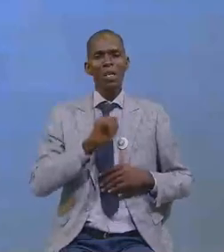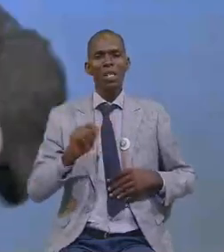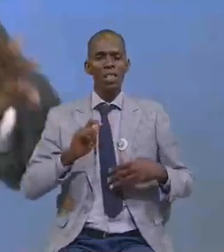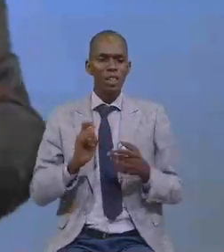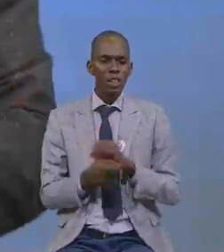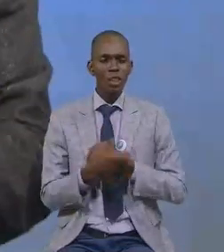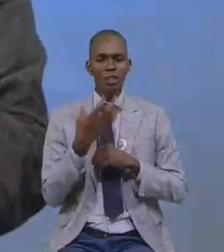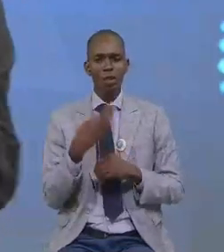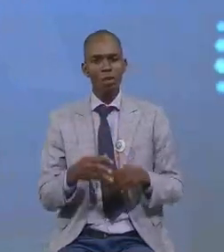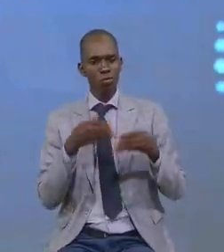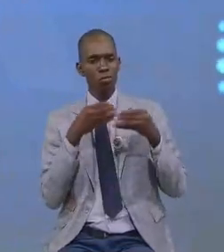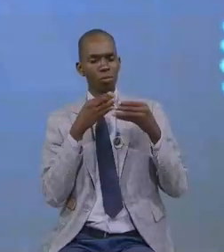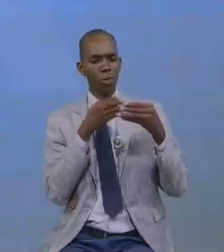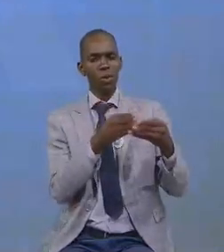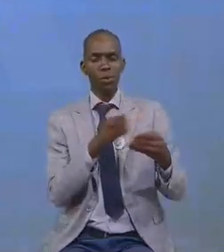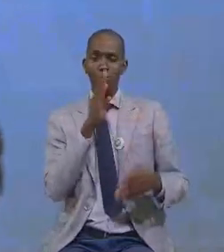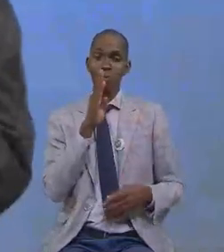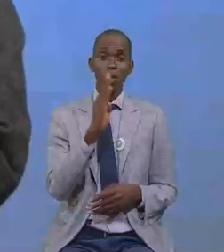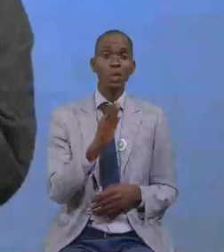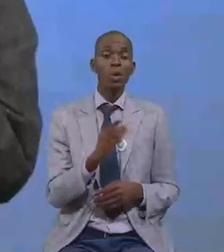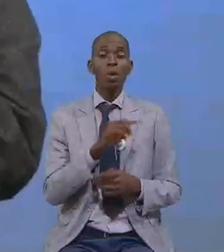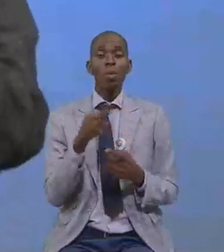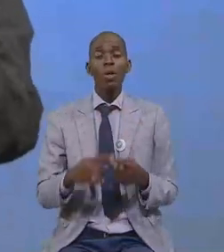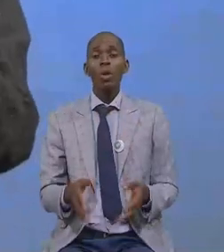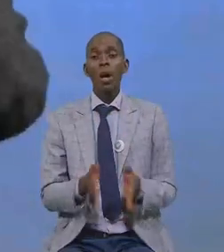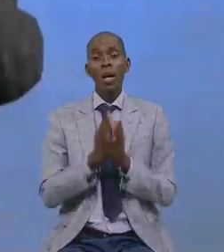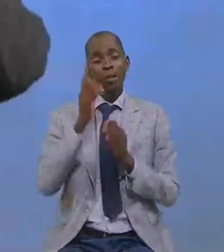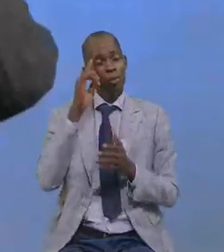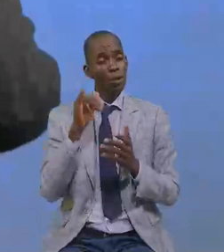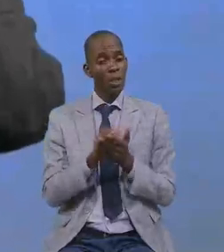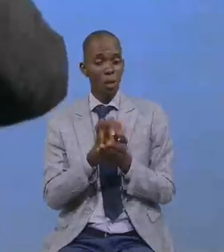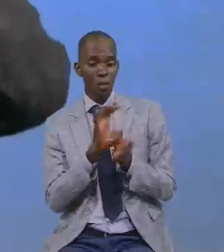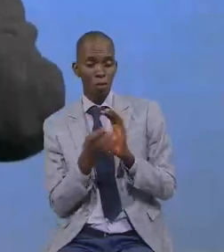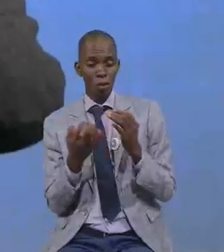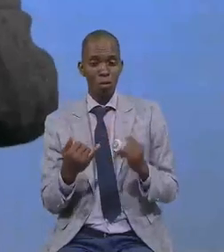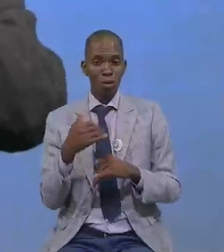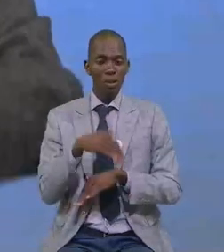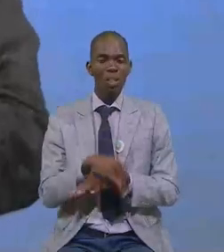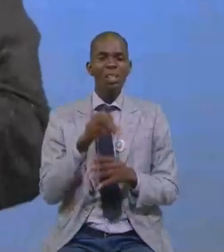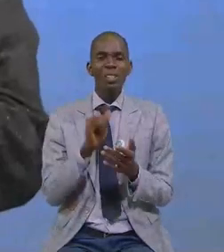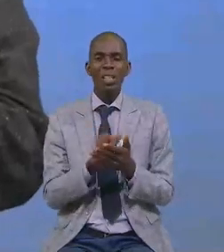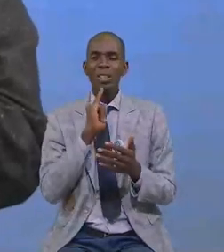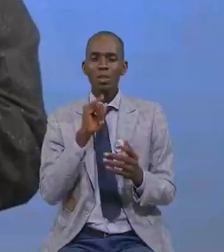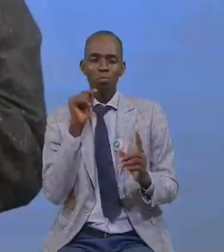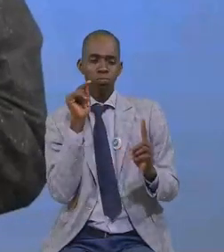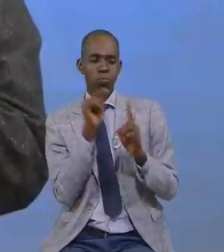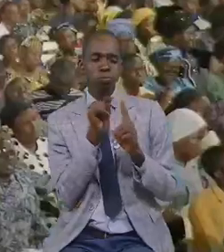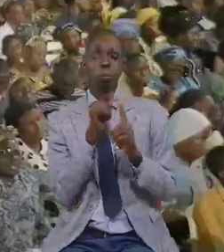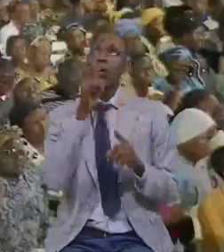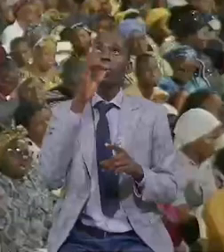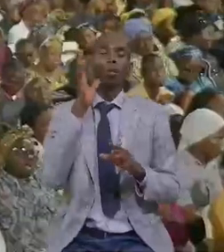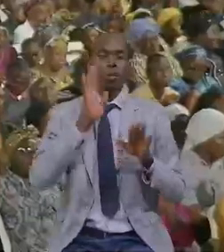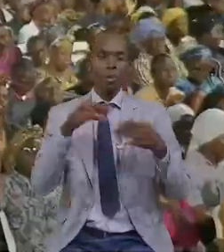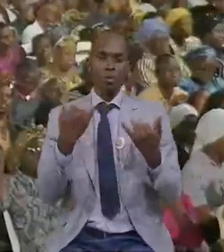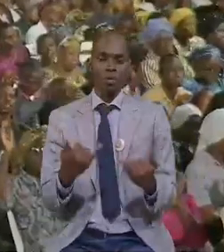de direction. Lorsque tu demandes cette conversion, ce soit exactement ce que Dieu